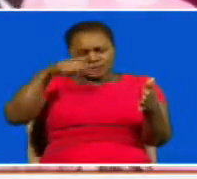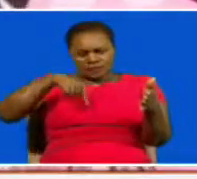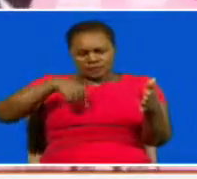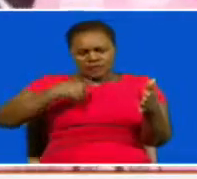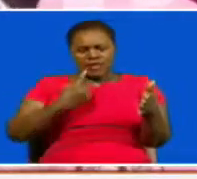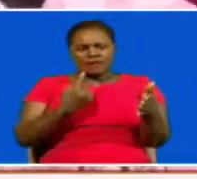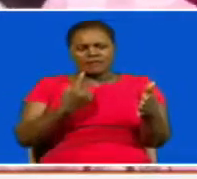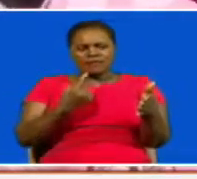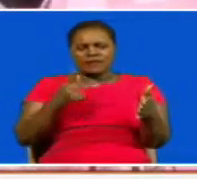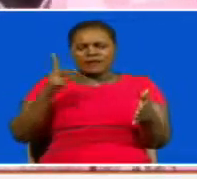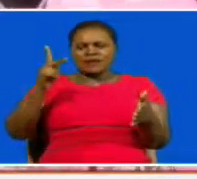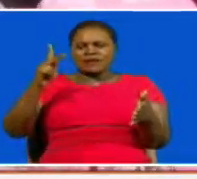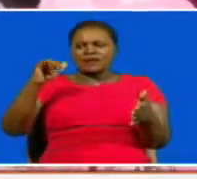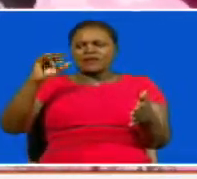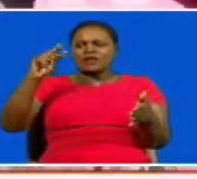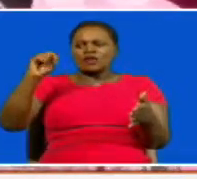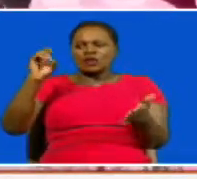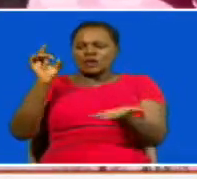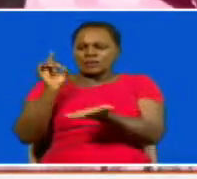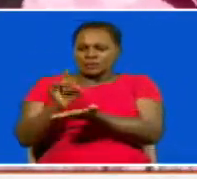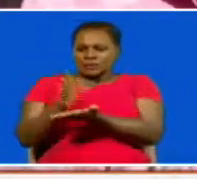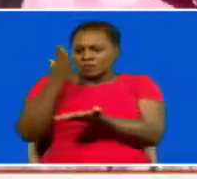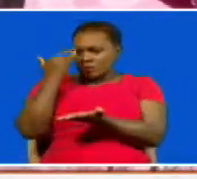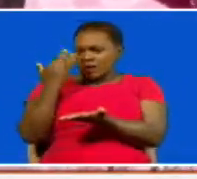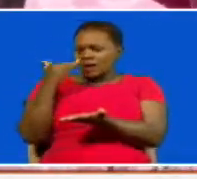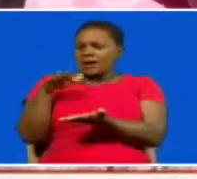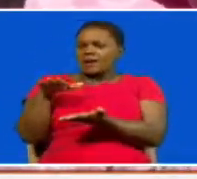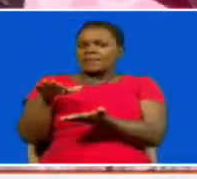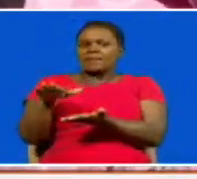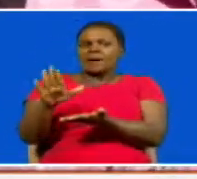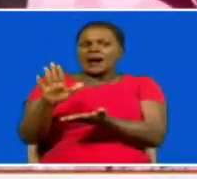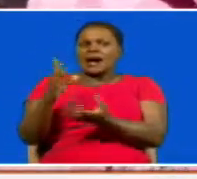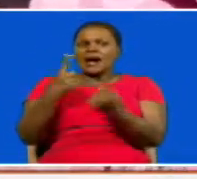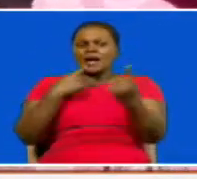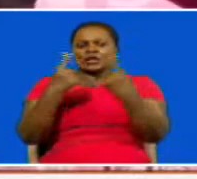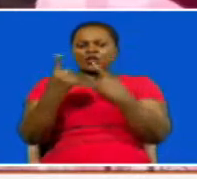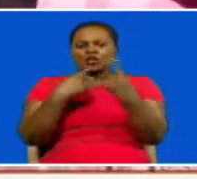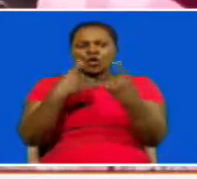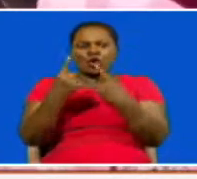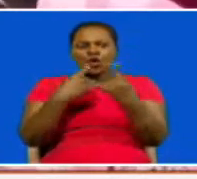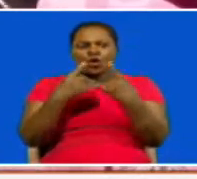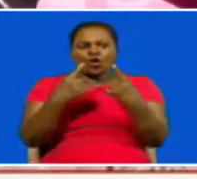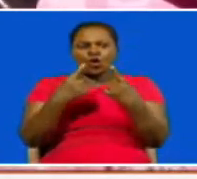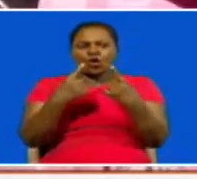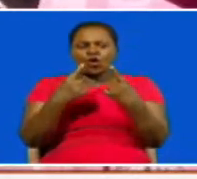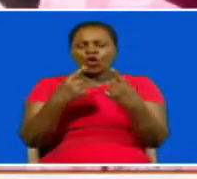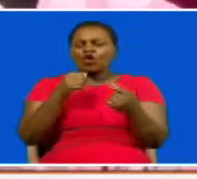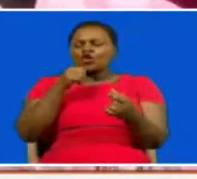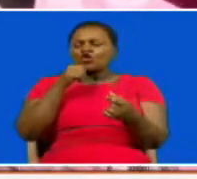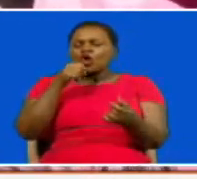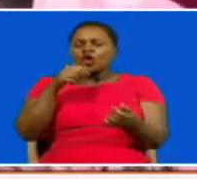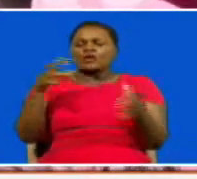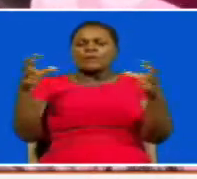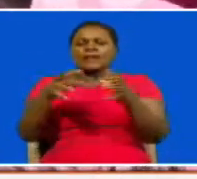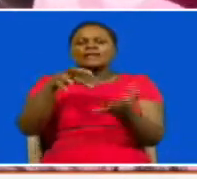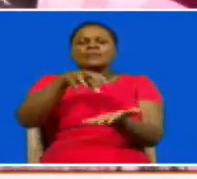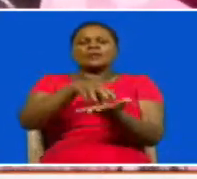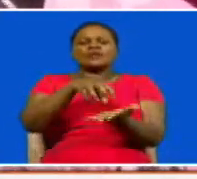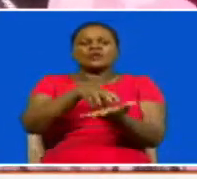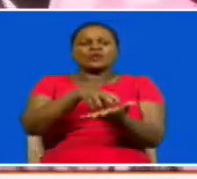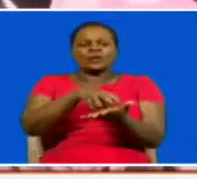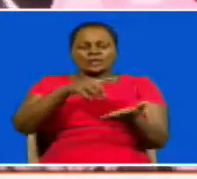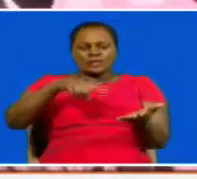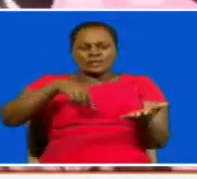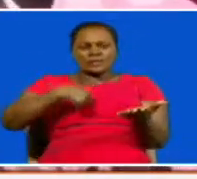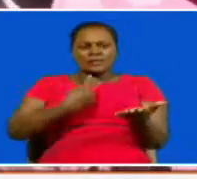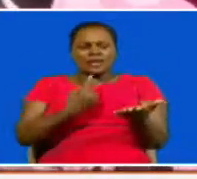imefanya Jeremiah Kioni akuwe suspended ni kwenda kuongea maneno ambayo sio msimamo wa chama.